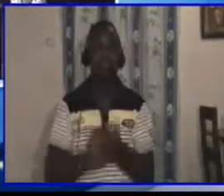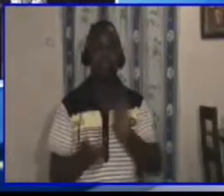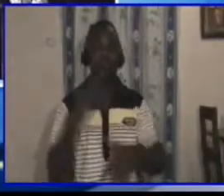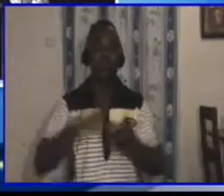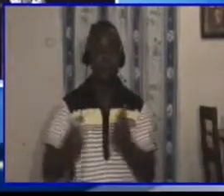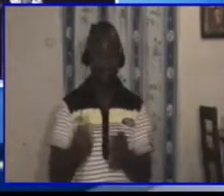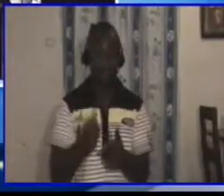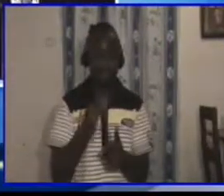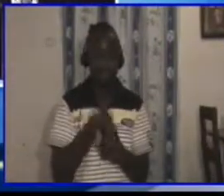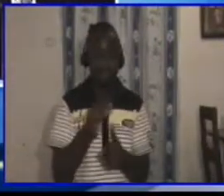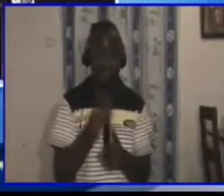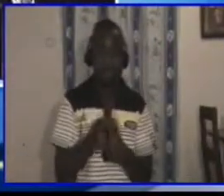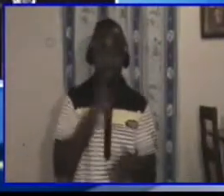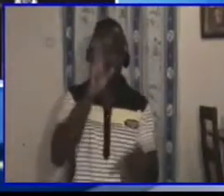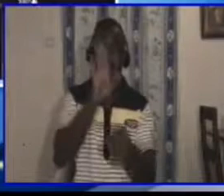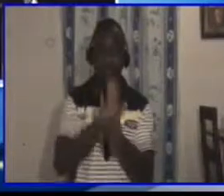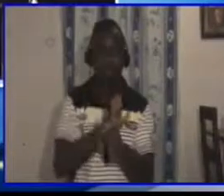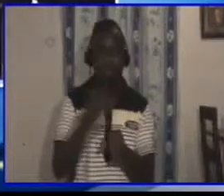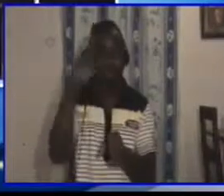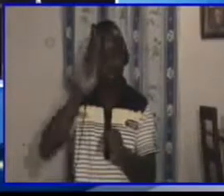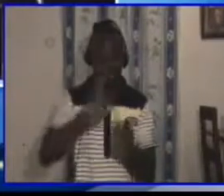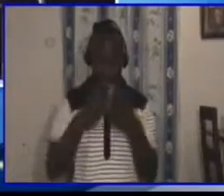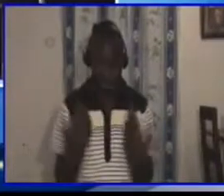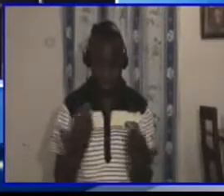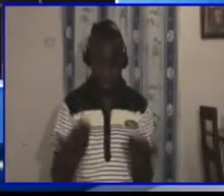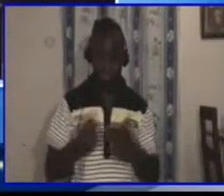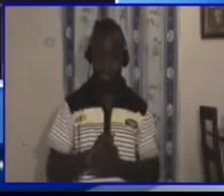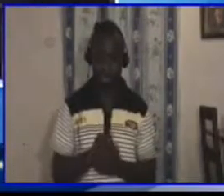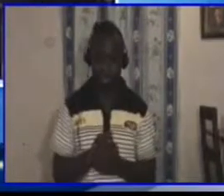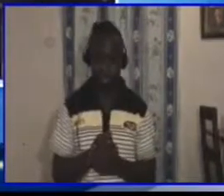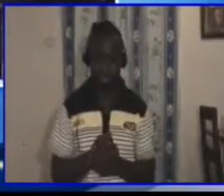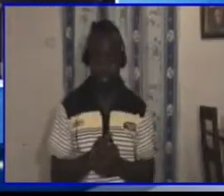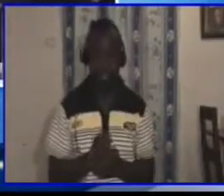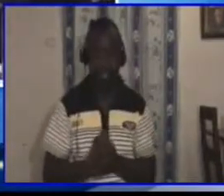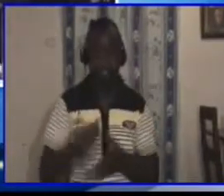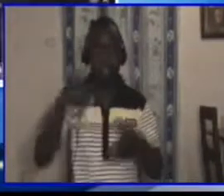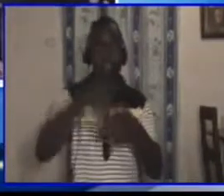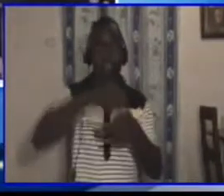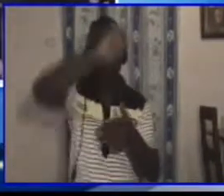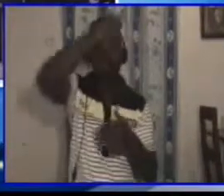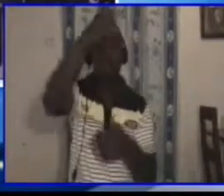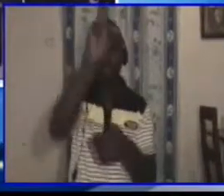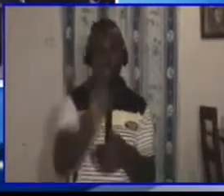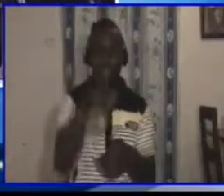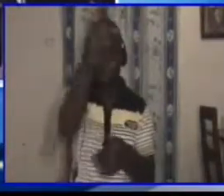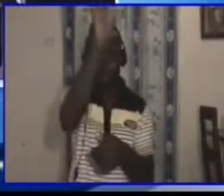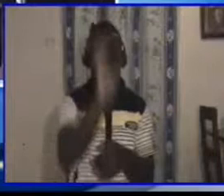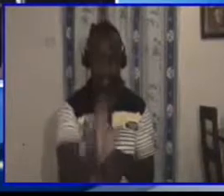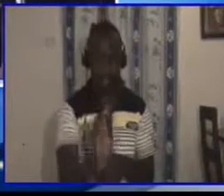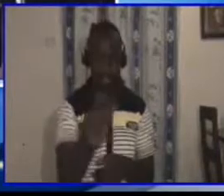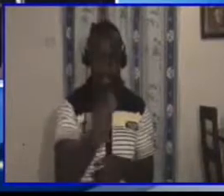così noi comprendiamo che siamo benedetti con tutte le benedizioni